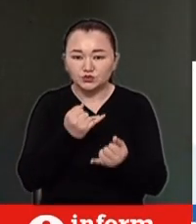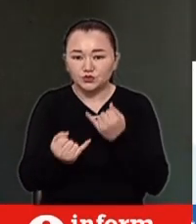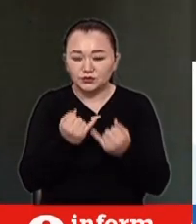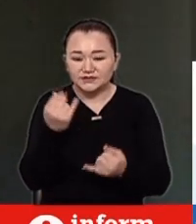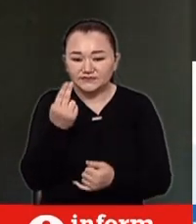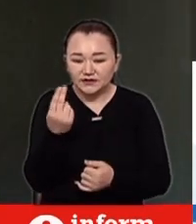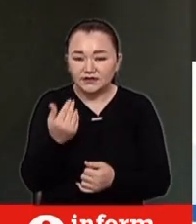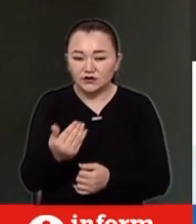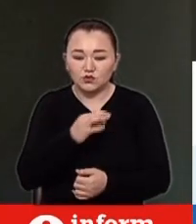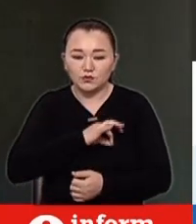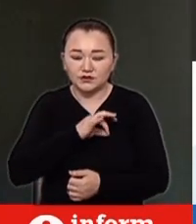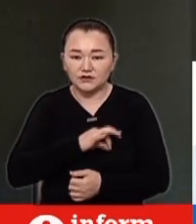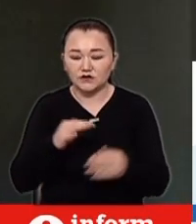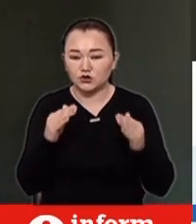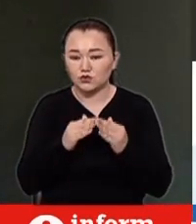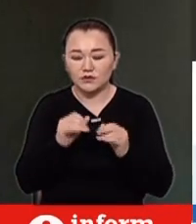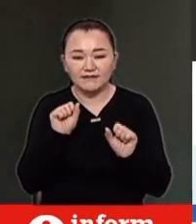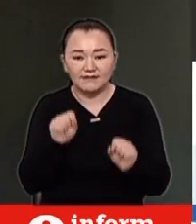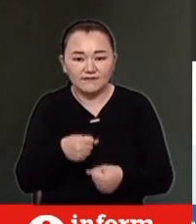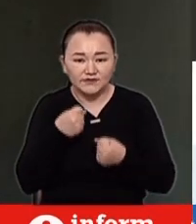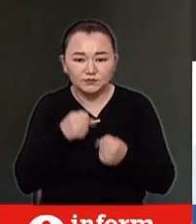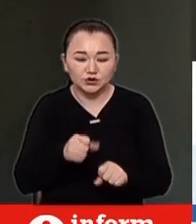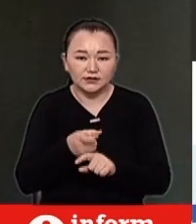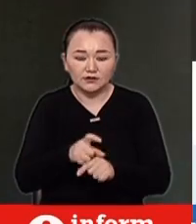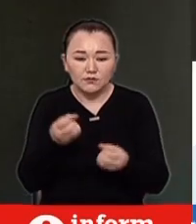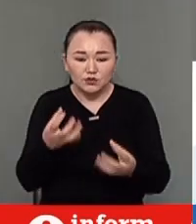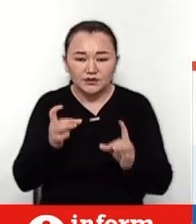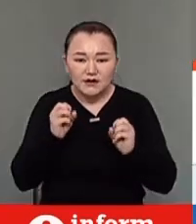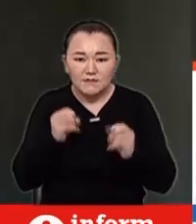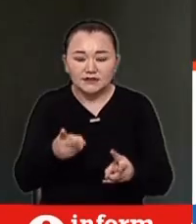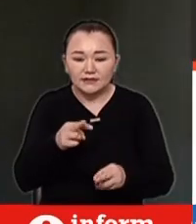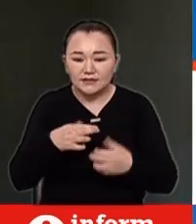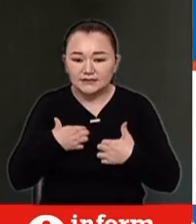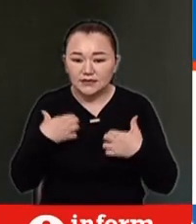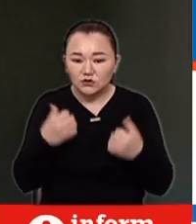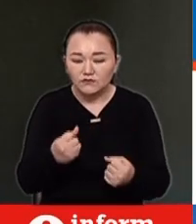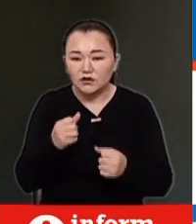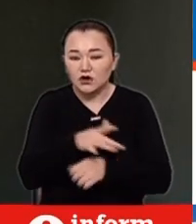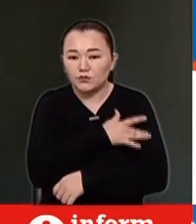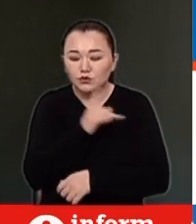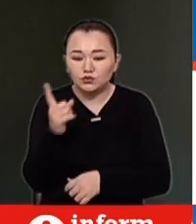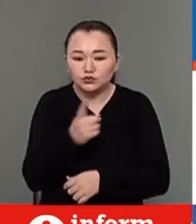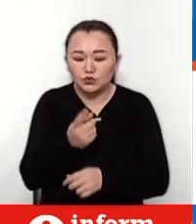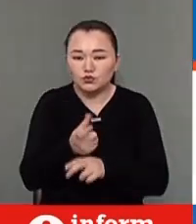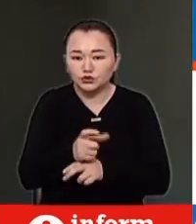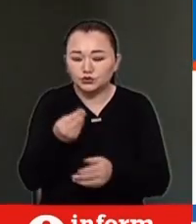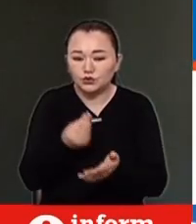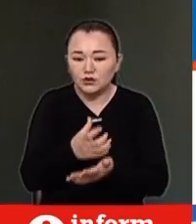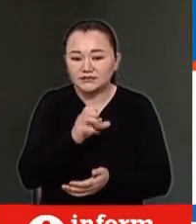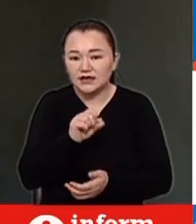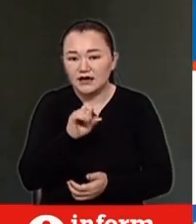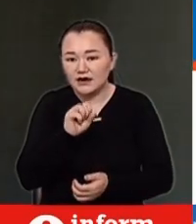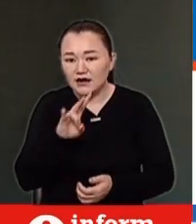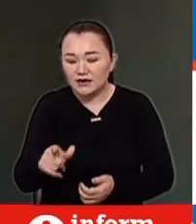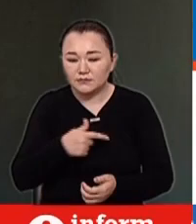То есть ее употреблять в быту просто невозможно. Это просто опасно для здоровья. В Саране коммунальные услуги очень дорогие. Мы